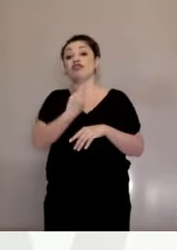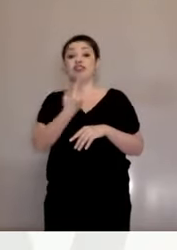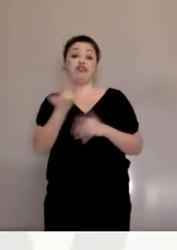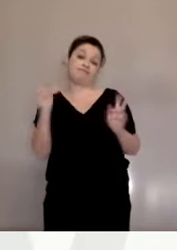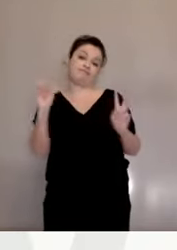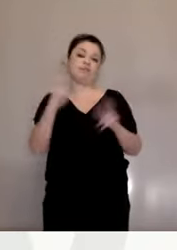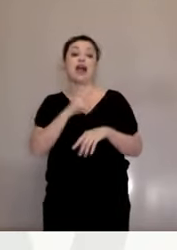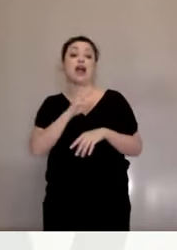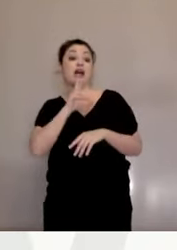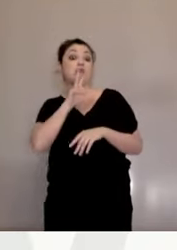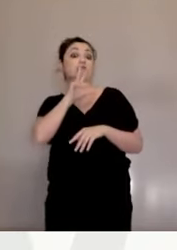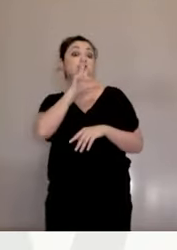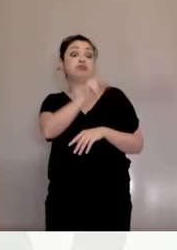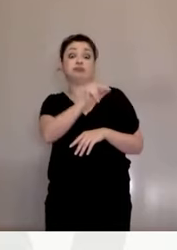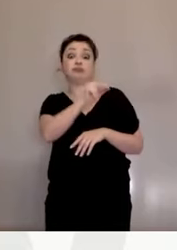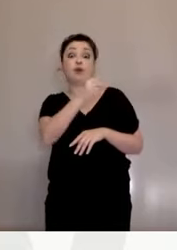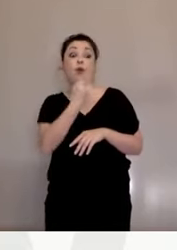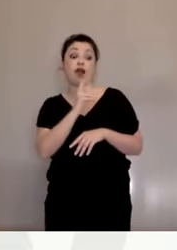sempre